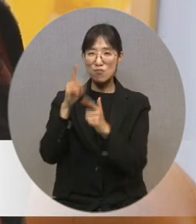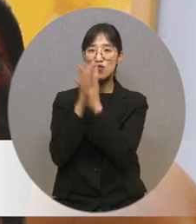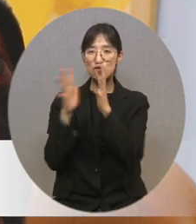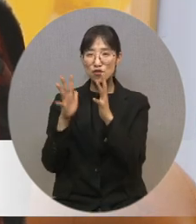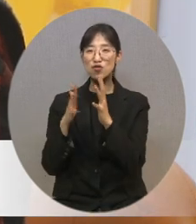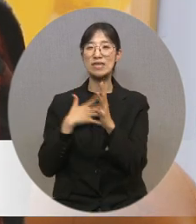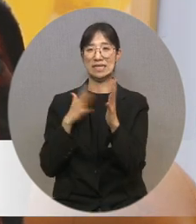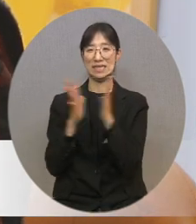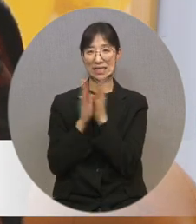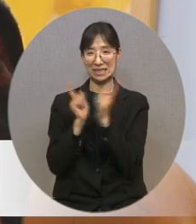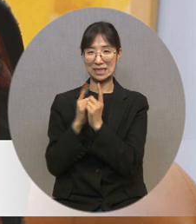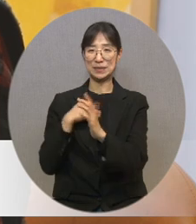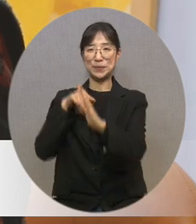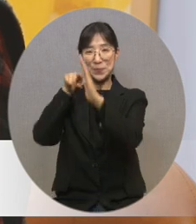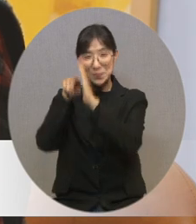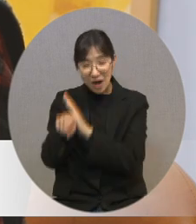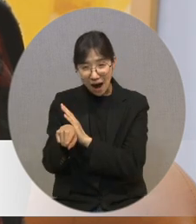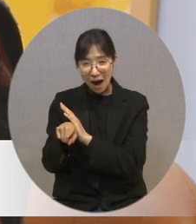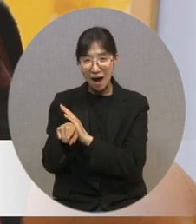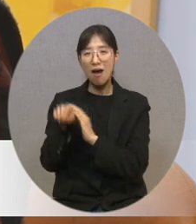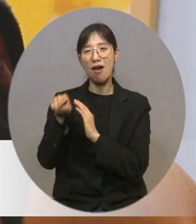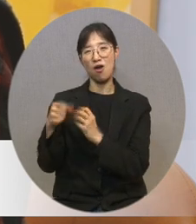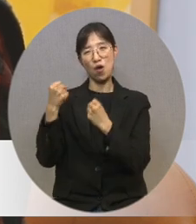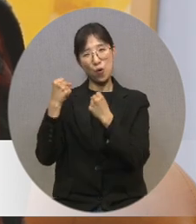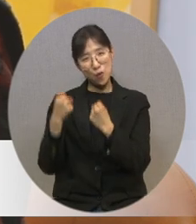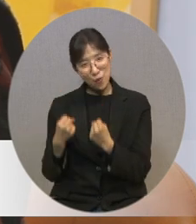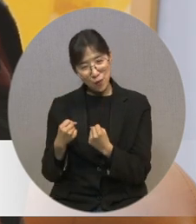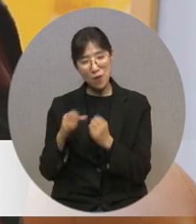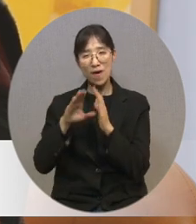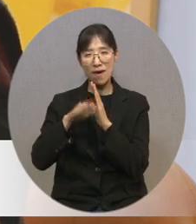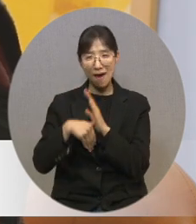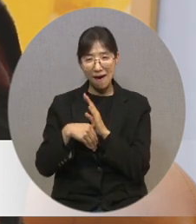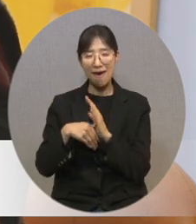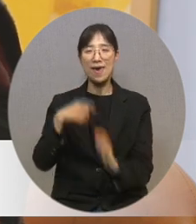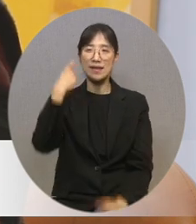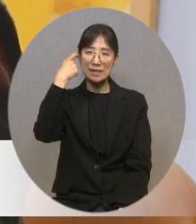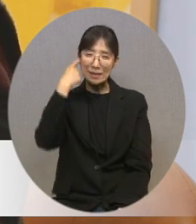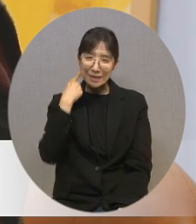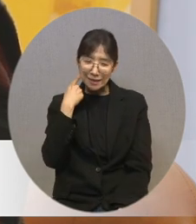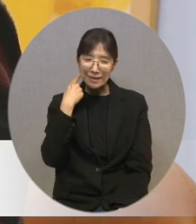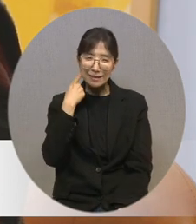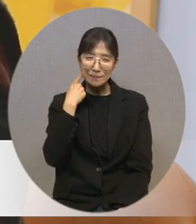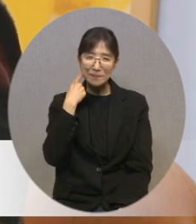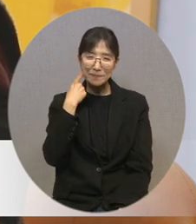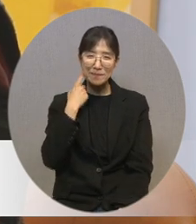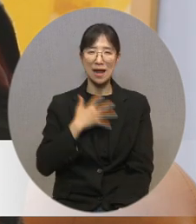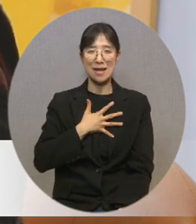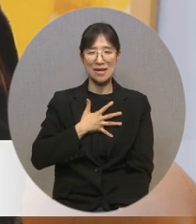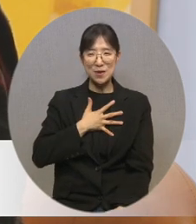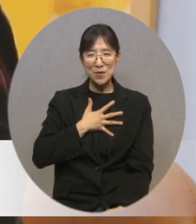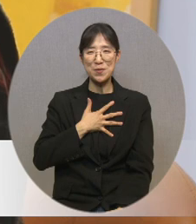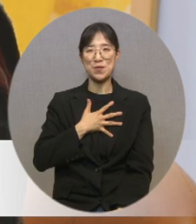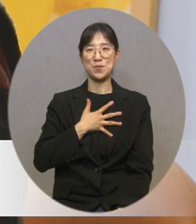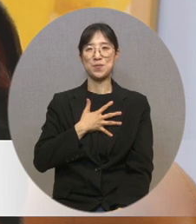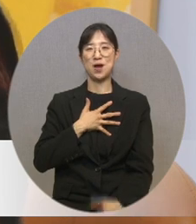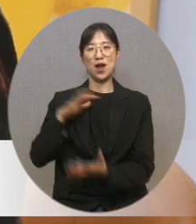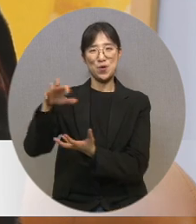가서 그곳에서 머무르면서 느끼면서 담아온